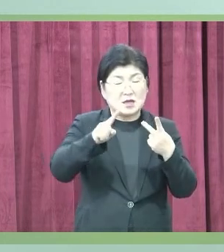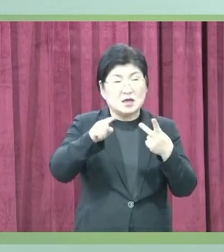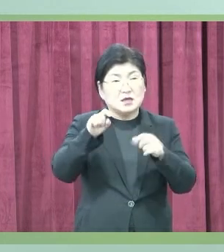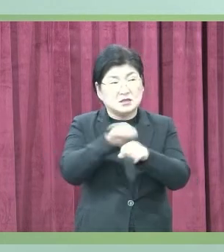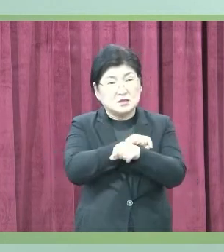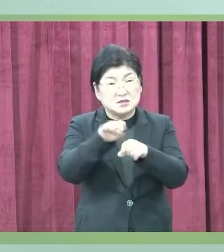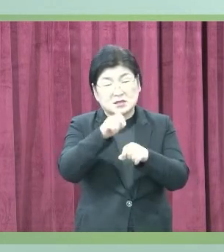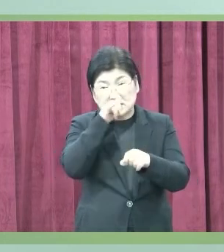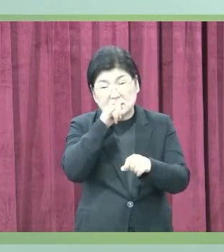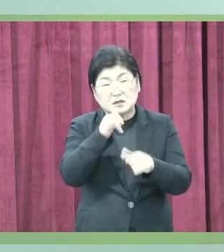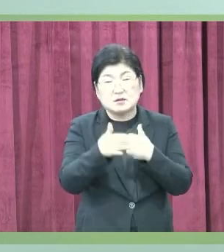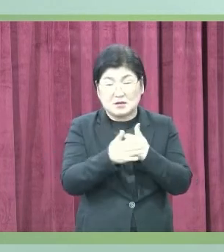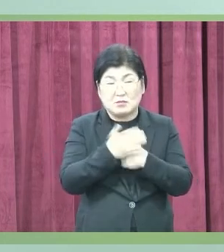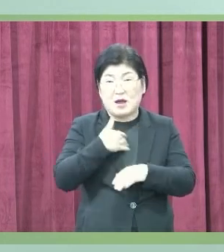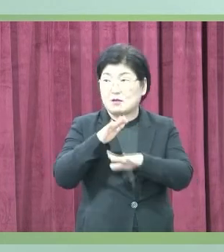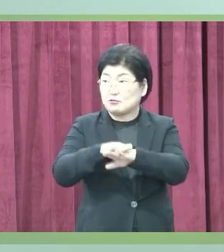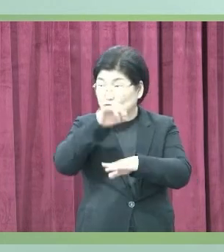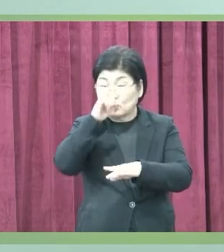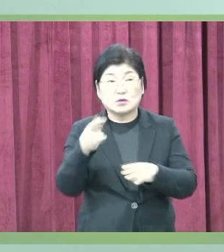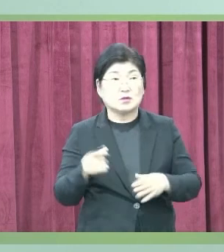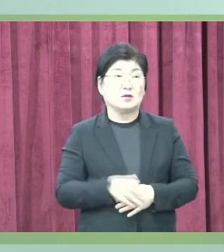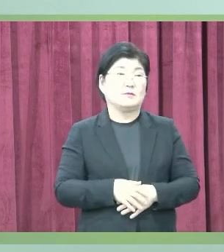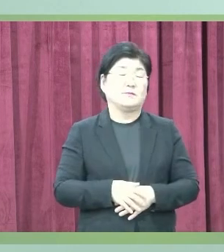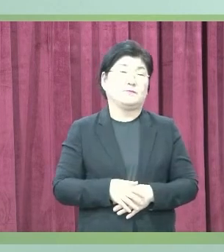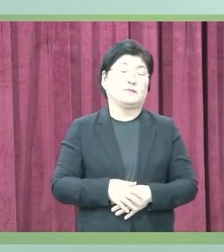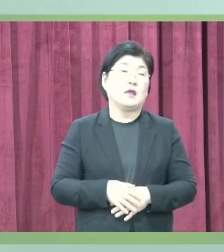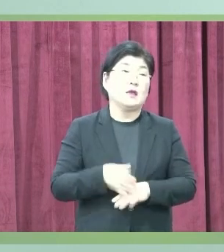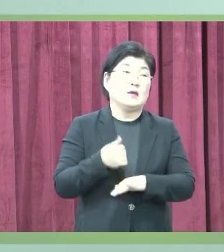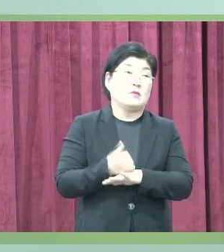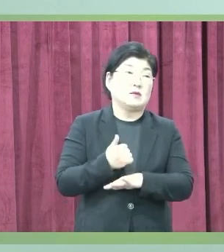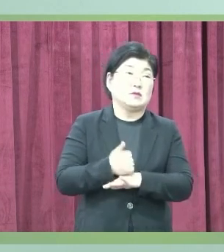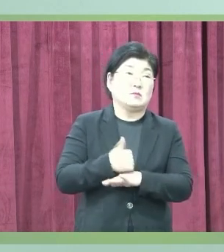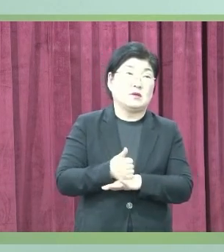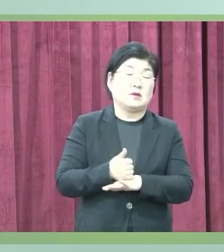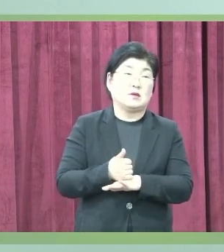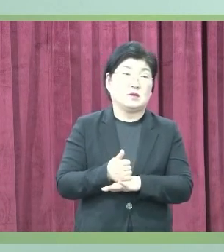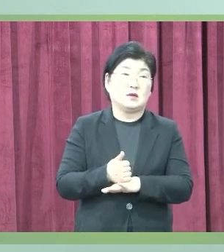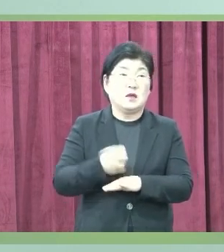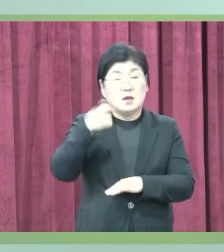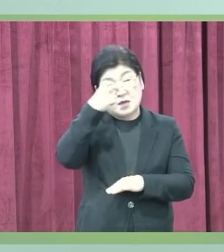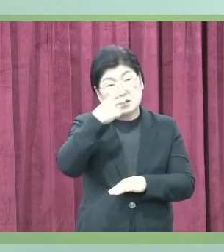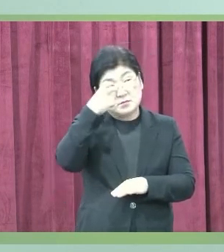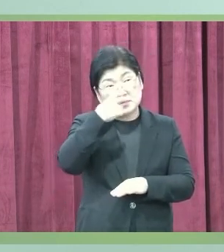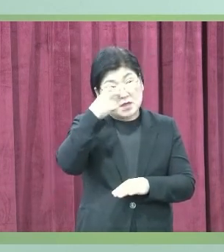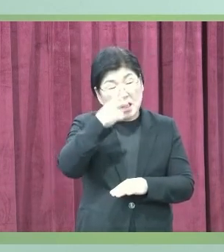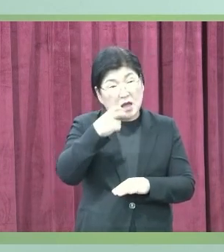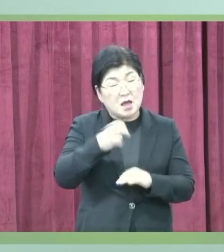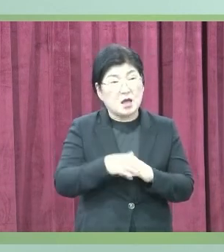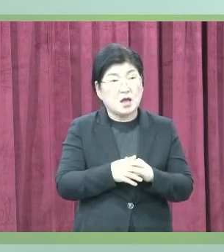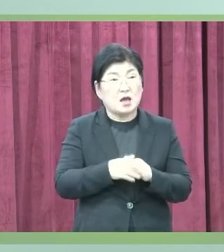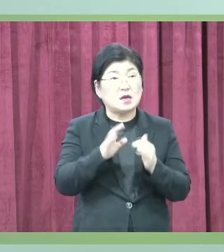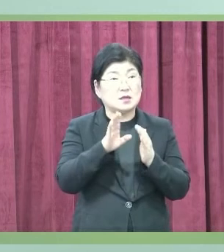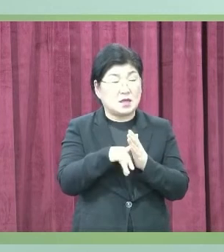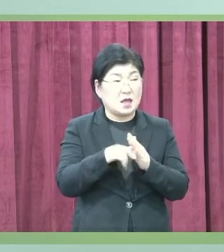들어갈 수 없다라는 부분 참고로 보시면 되겠습니다. 그렇다면 마지막으로 그럼 검진이 낮고 그러면 그 원인과